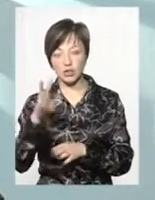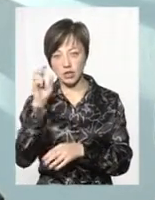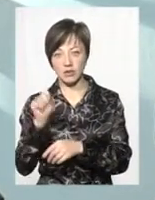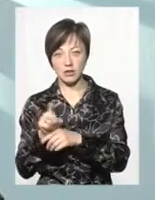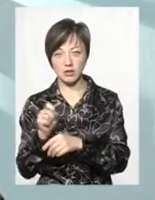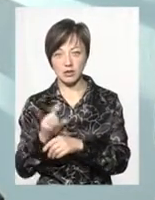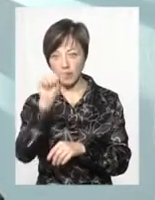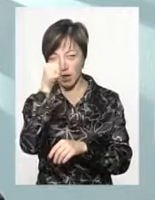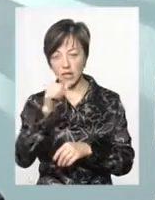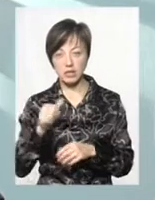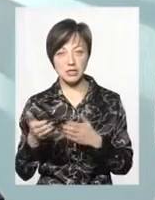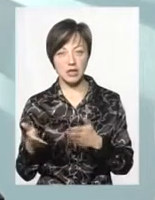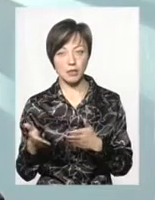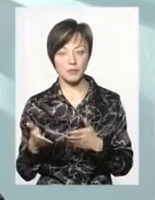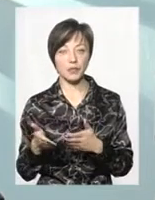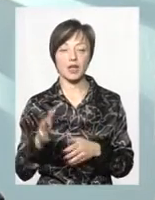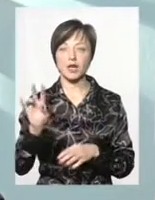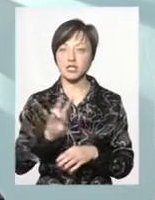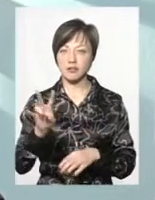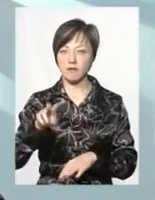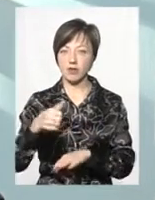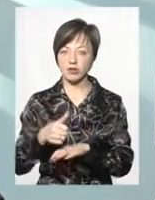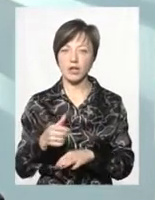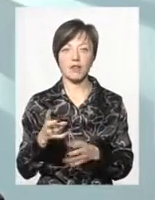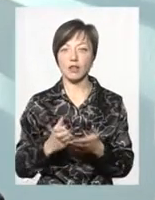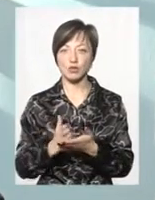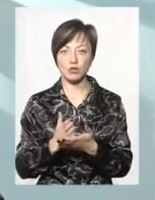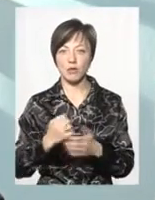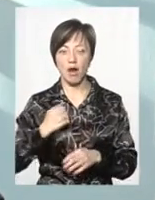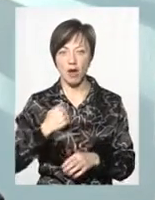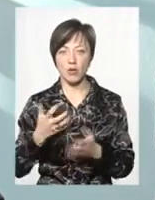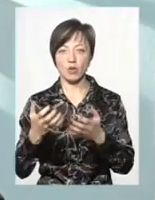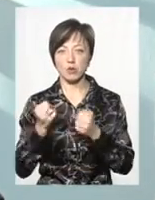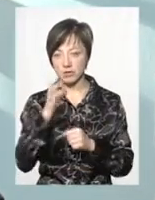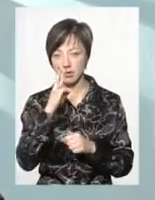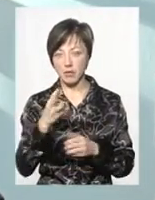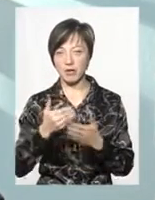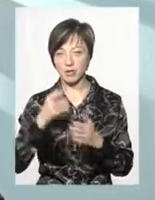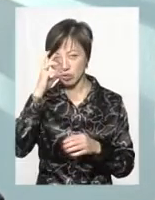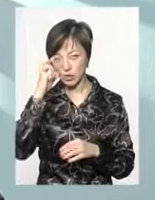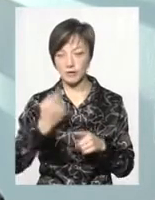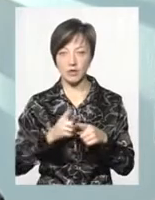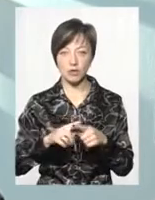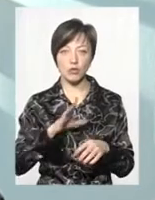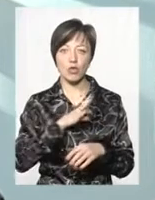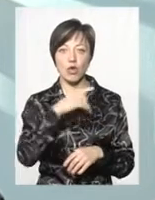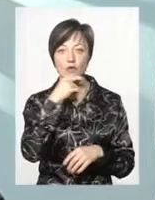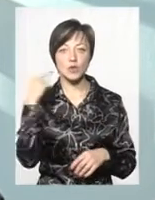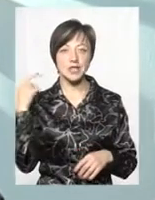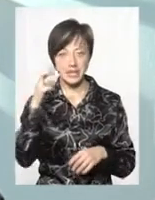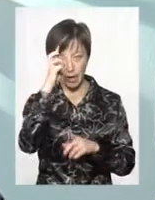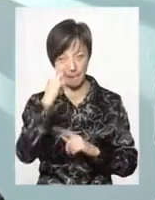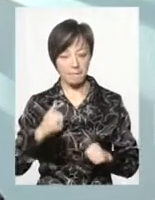наприклад, в Греції православній. Там священики не служать в армії, а отримують зарплату від держави, як це було колись в Російській